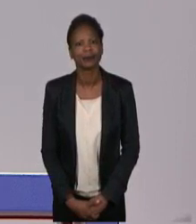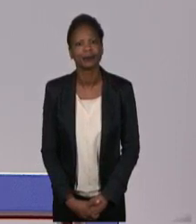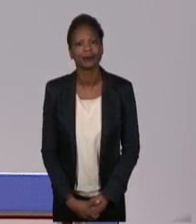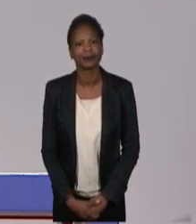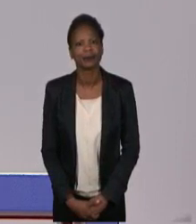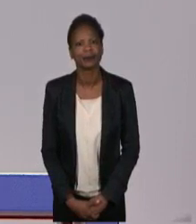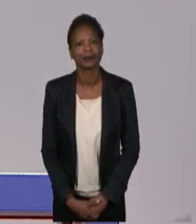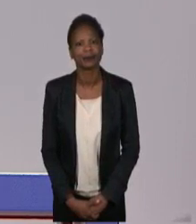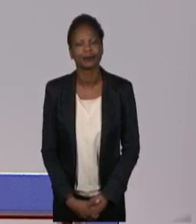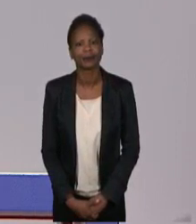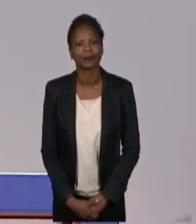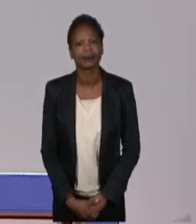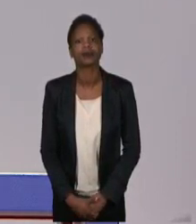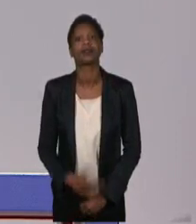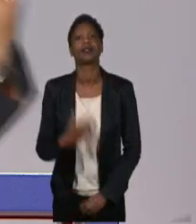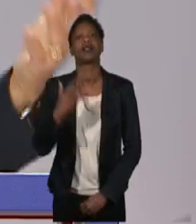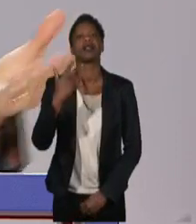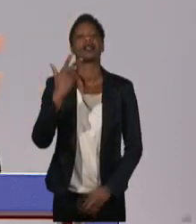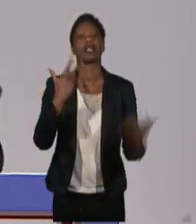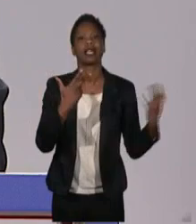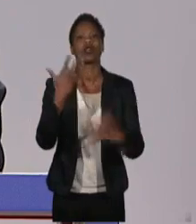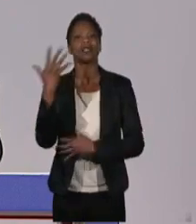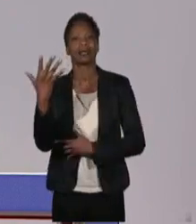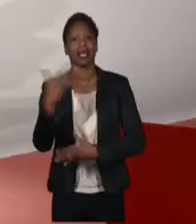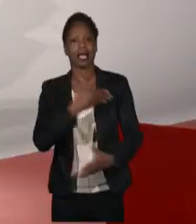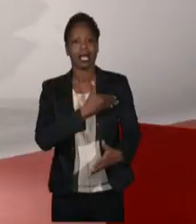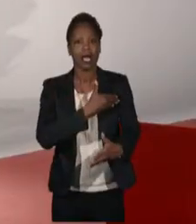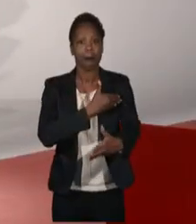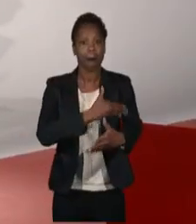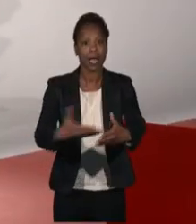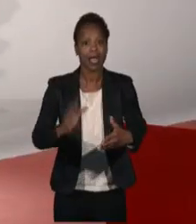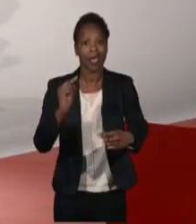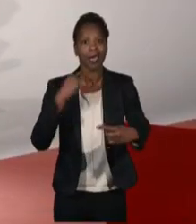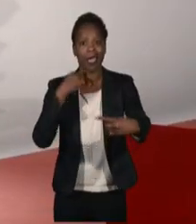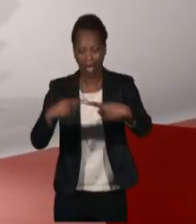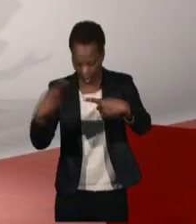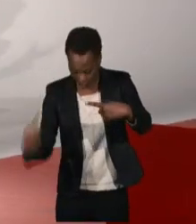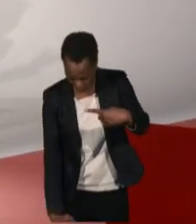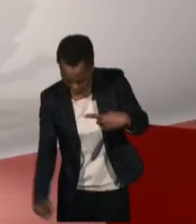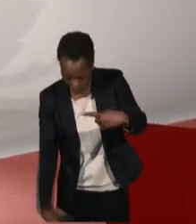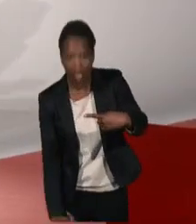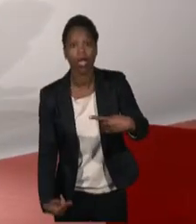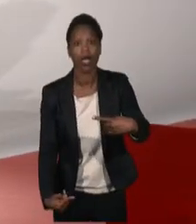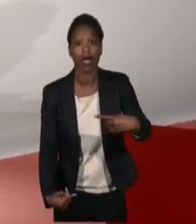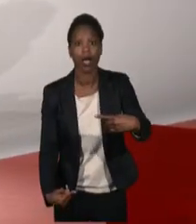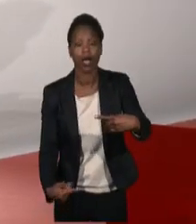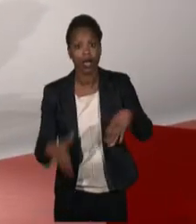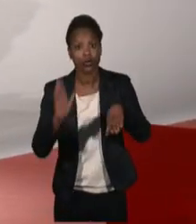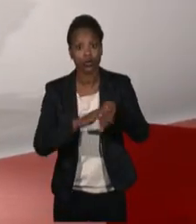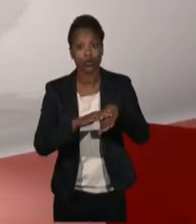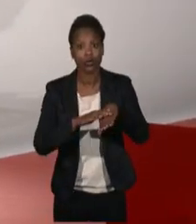85 milliards d'euros de déficit de la balance commerciale alors que tous nos voisins européens exportent.